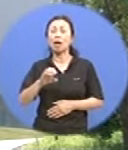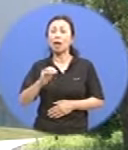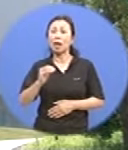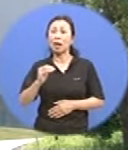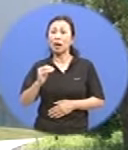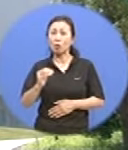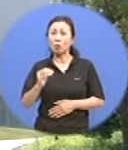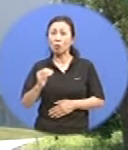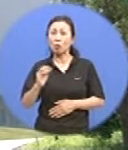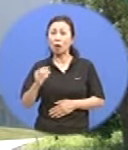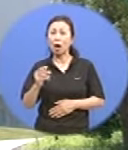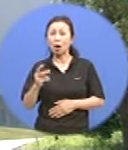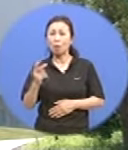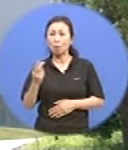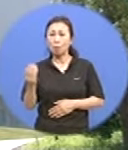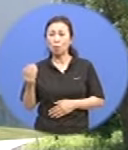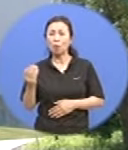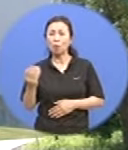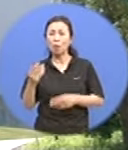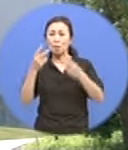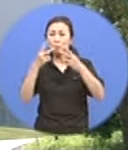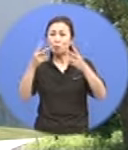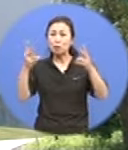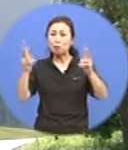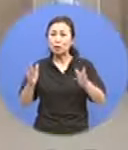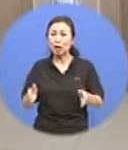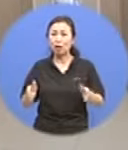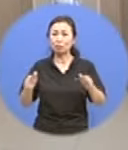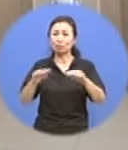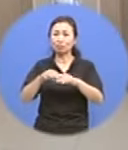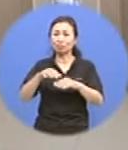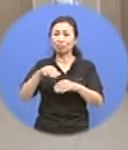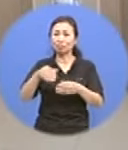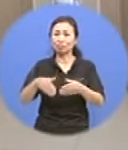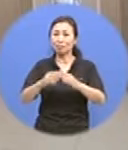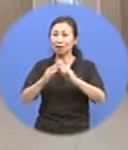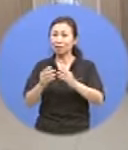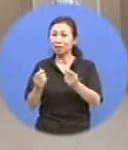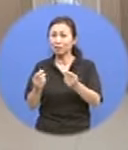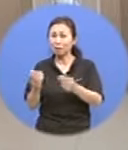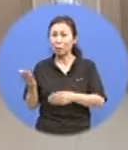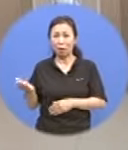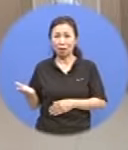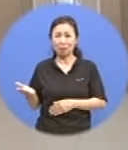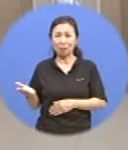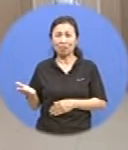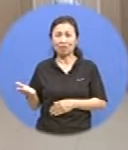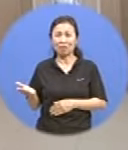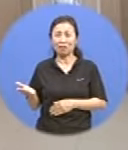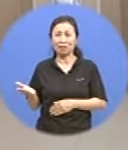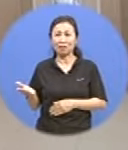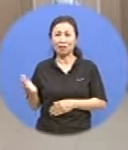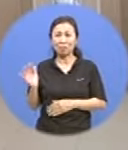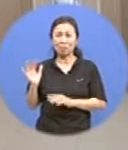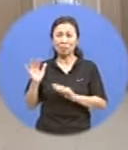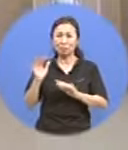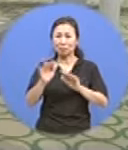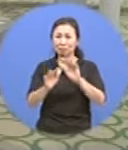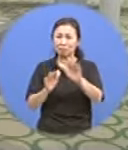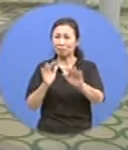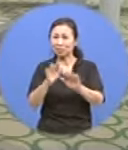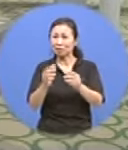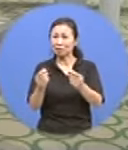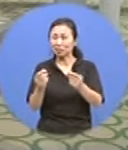たくさんの見学の方も来られるようですね。 エコラボミュージアムはですね、はい、我々2009年